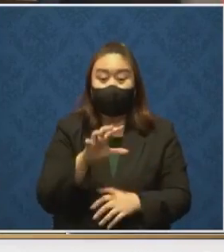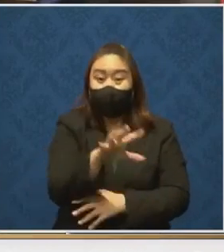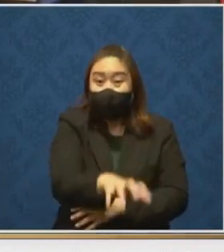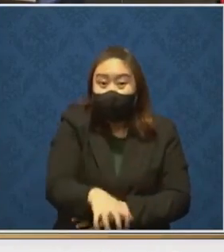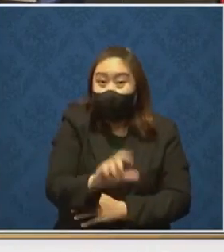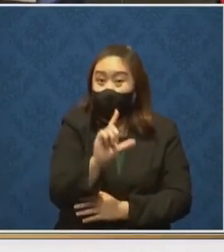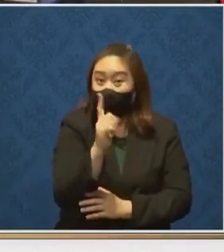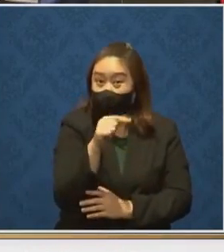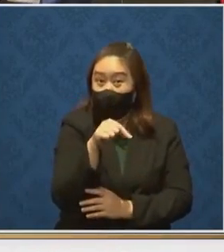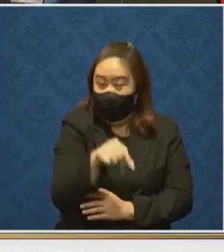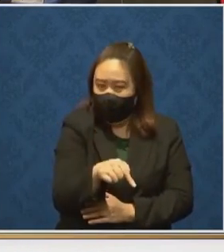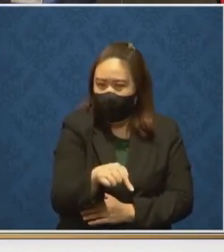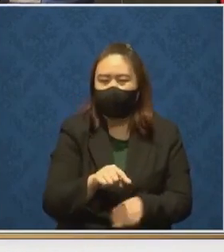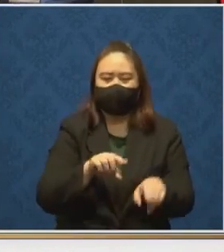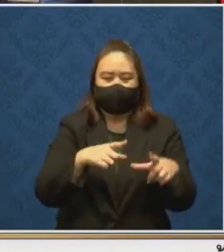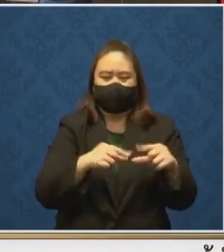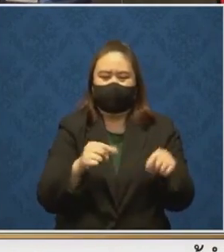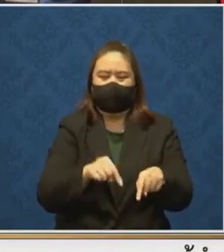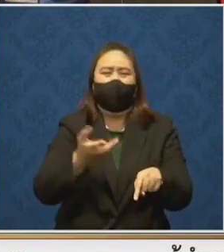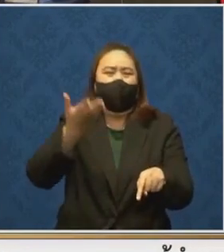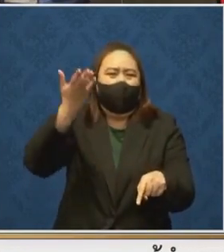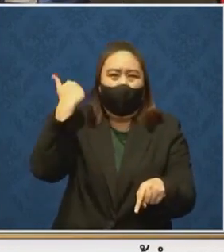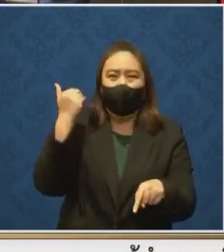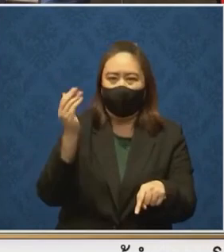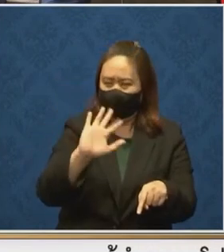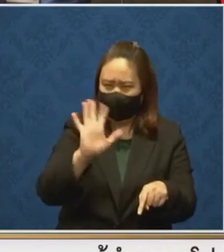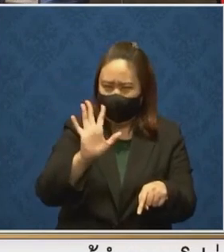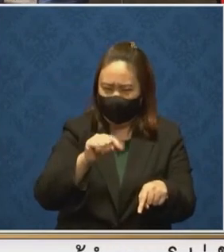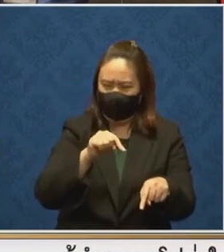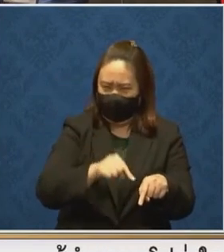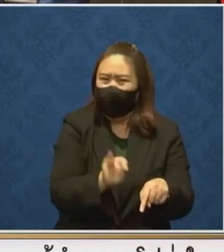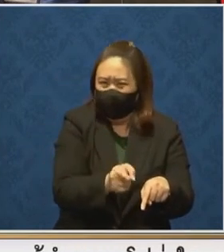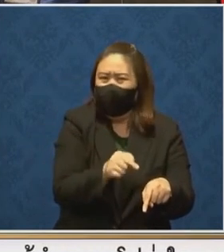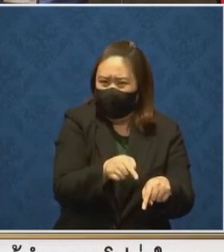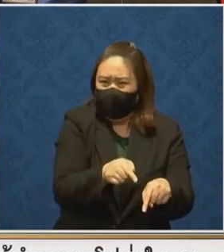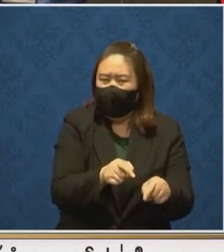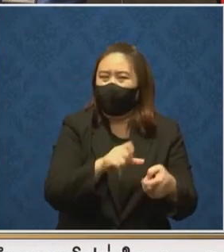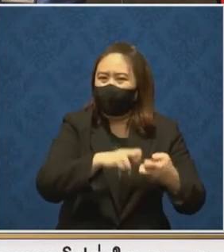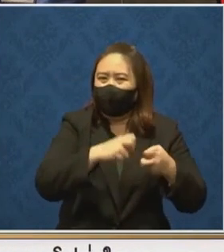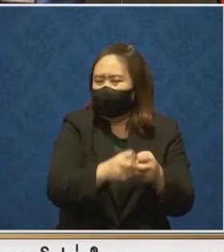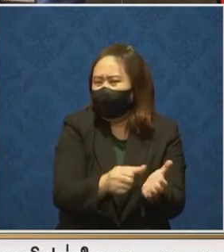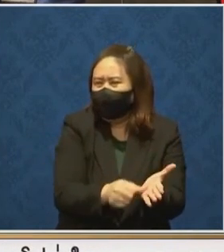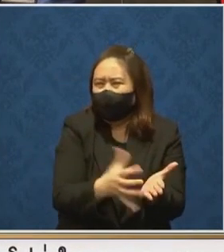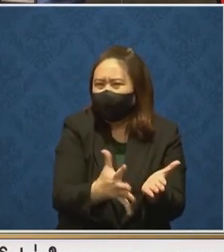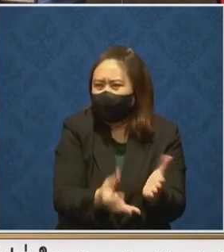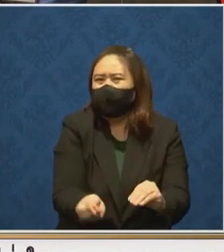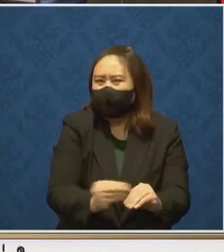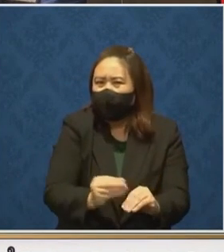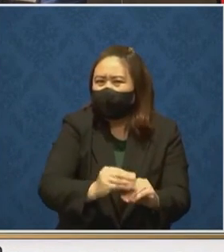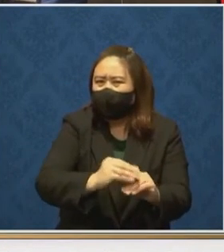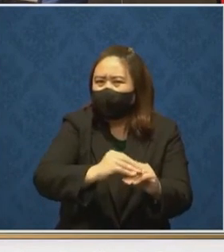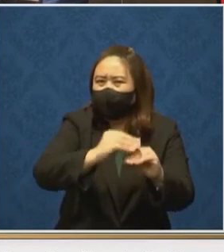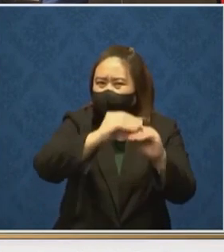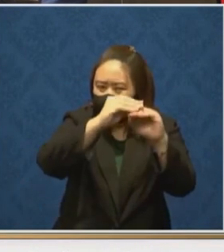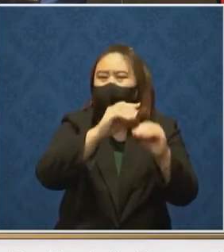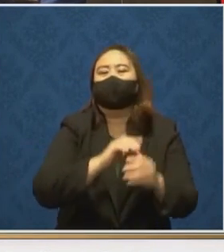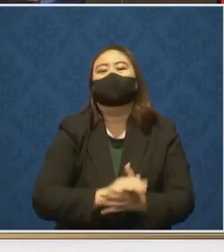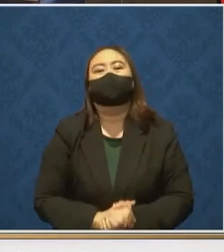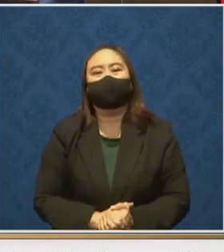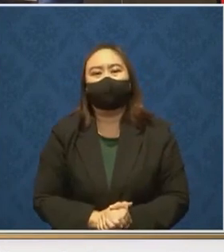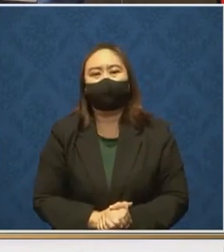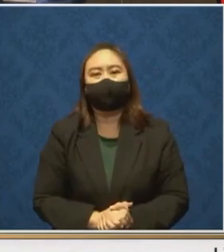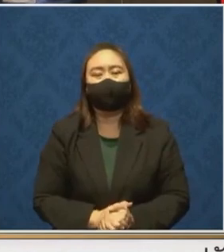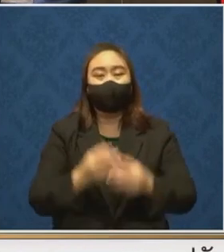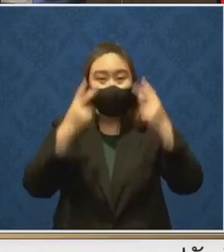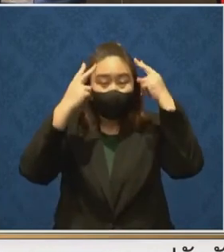แต่เป็เรื่องเดิมที่ไม่มการแ้ปัหาความเสียหายยังมากขึ้นเพิมขึนตลดเวลาไม่มที่ส้สุดพ่เด็